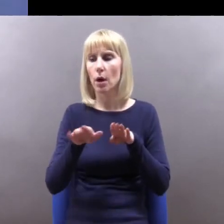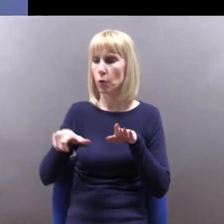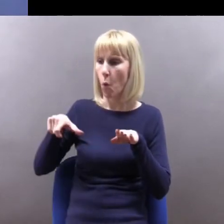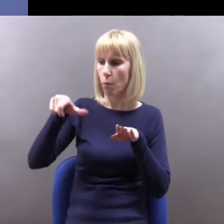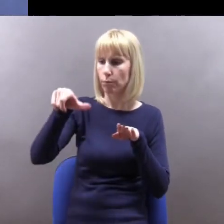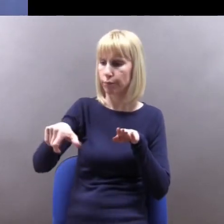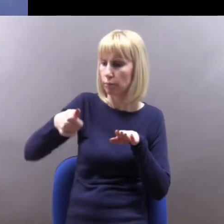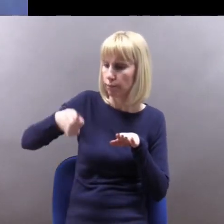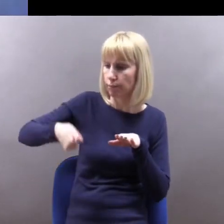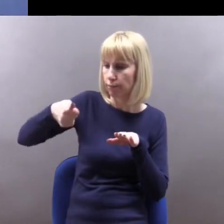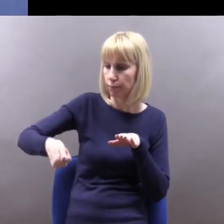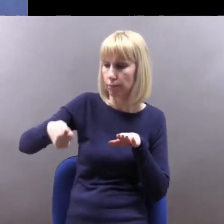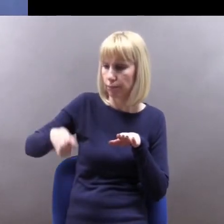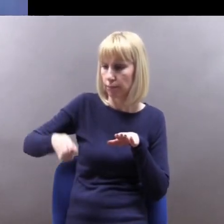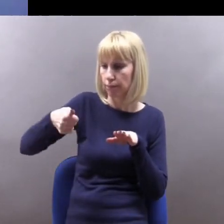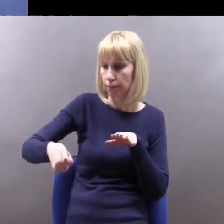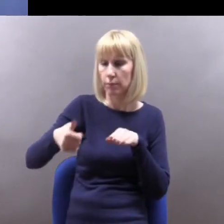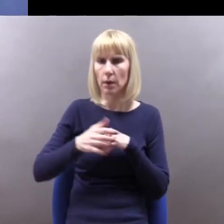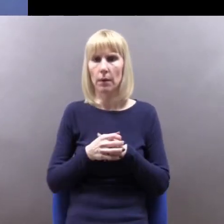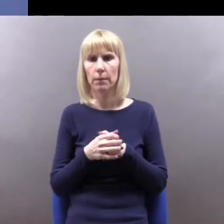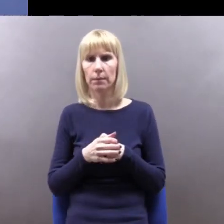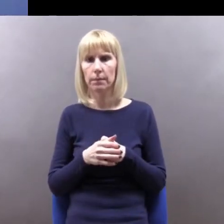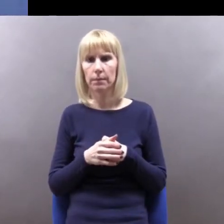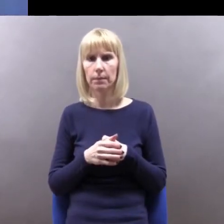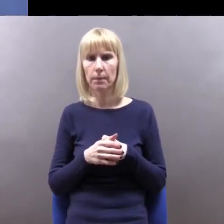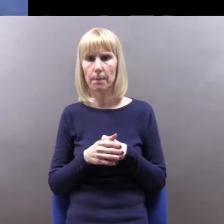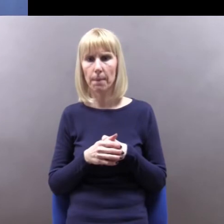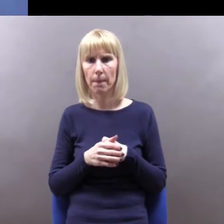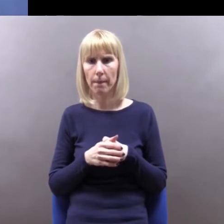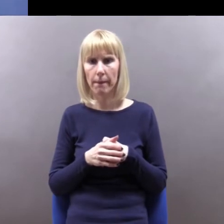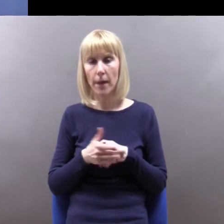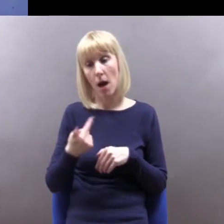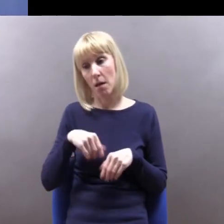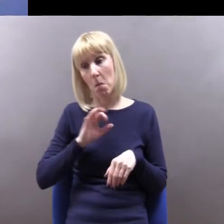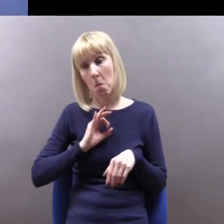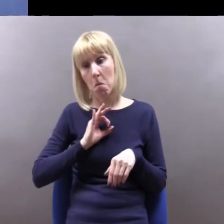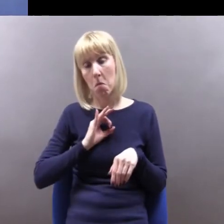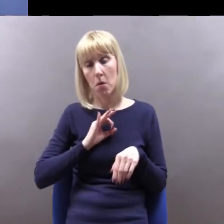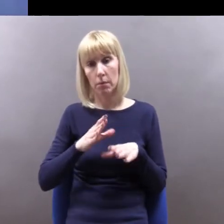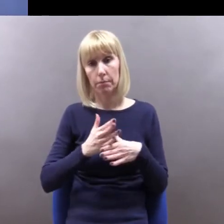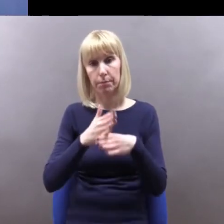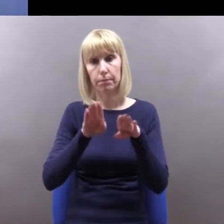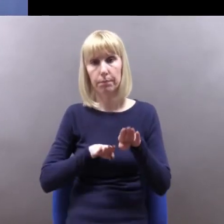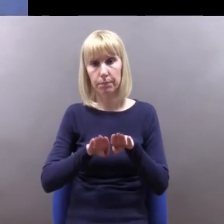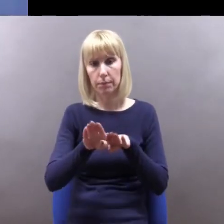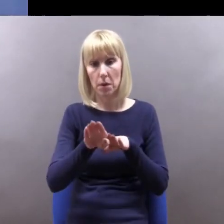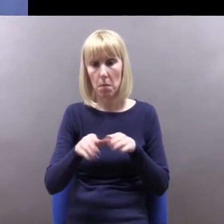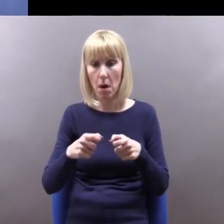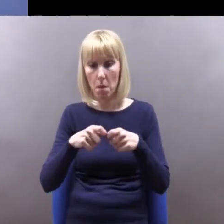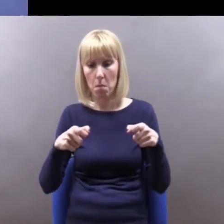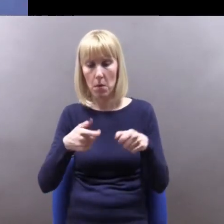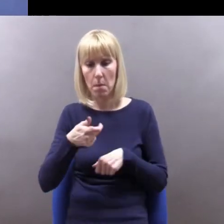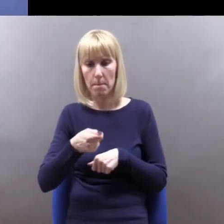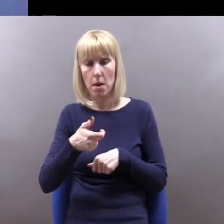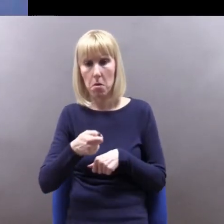faktycznie są montowane, no powiedzmy, no przymocowane są, tak? U mnie platforma ma pilot.